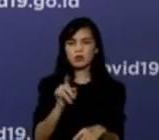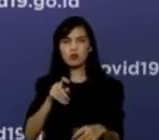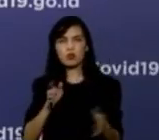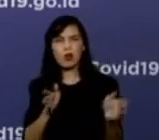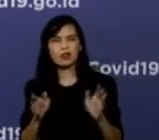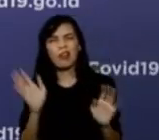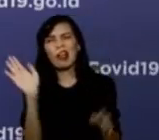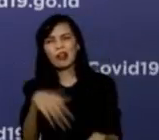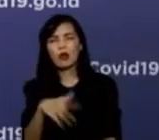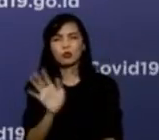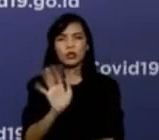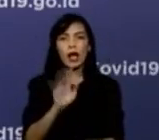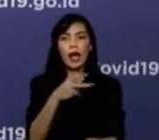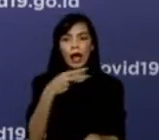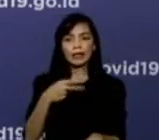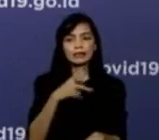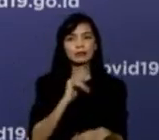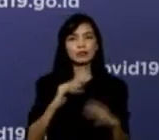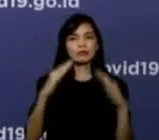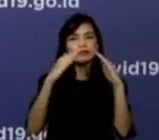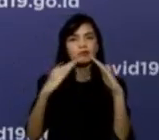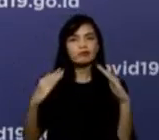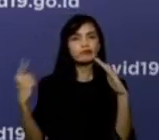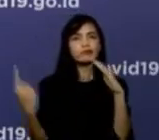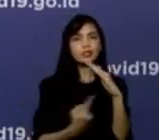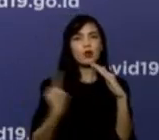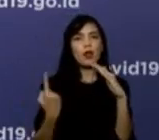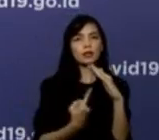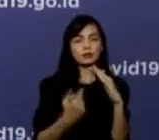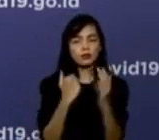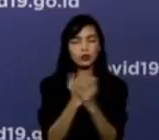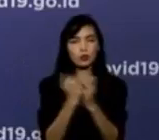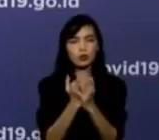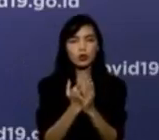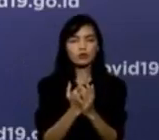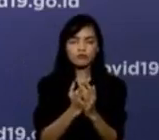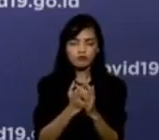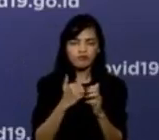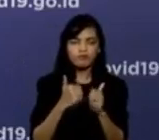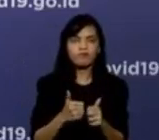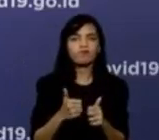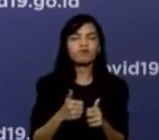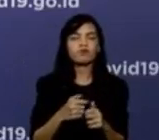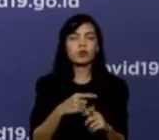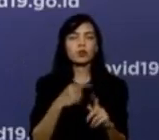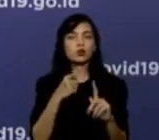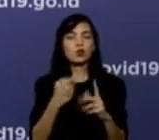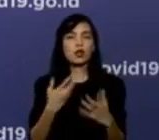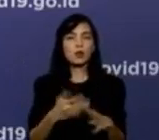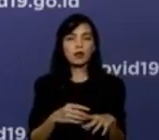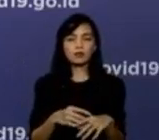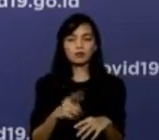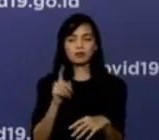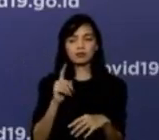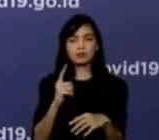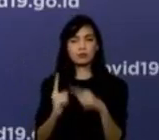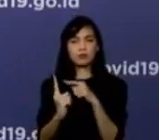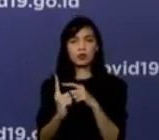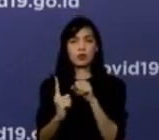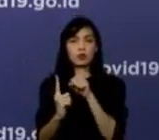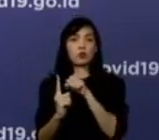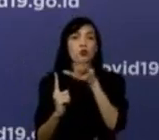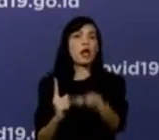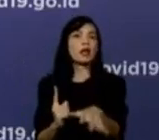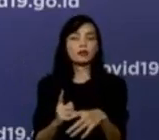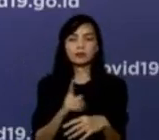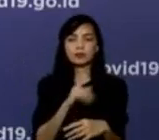melakukan perawatan, maka harus dilakukan isolasi secara ketat. Ini untuk mencegah agar sumber penularan tidak